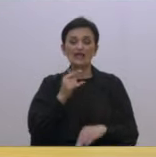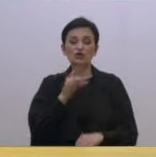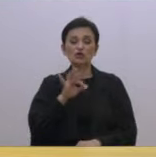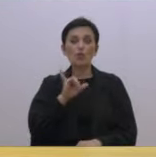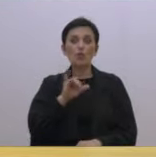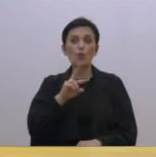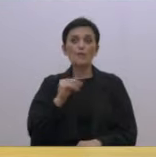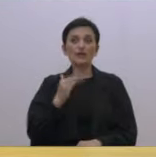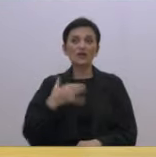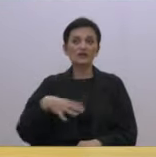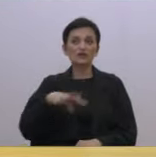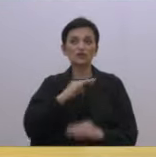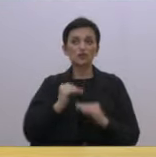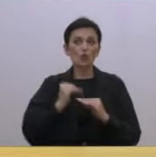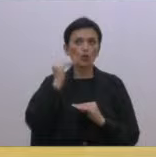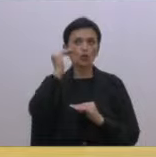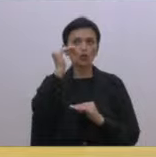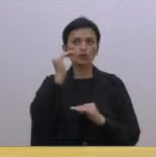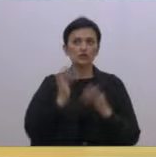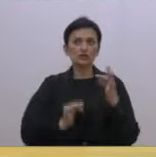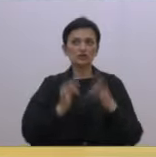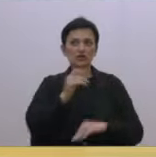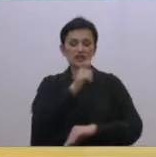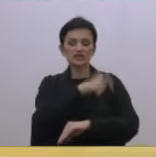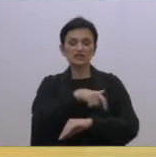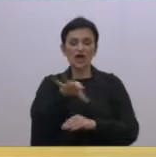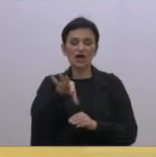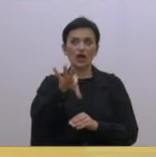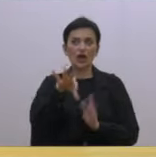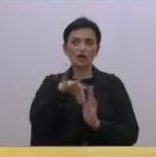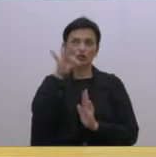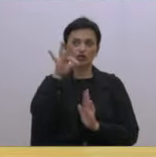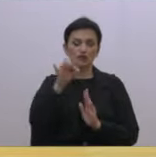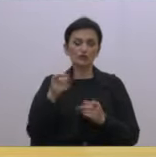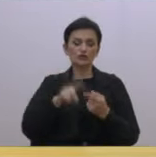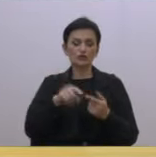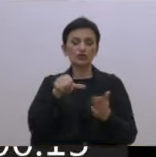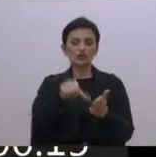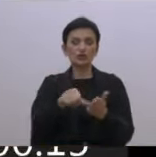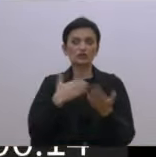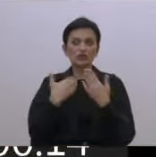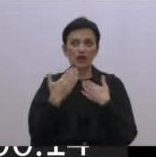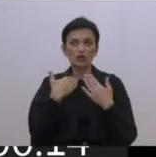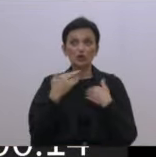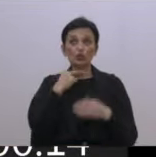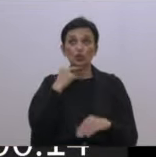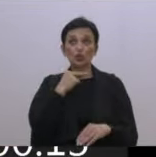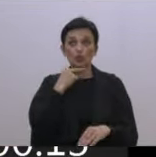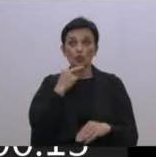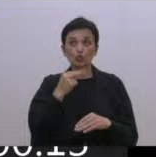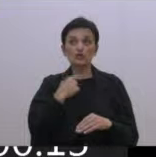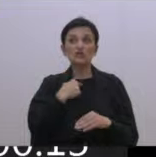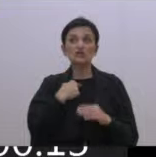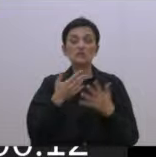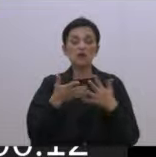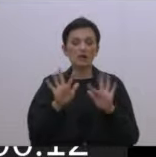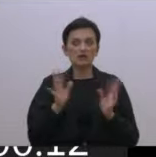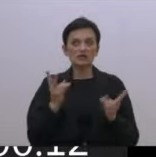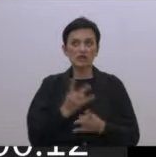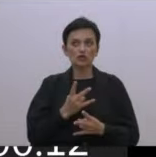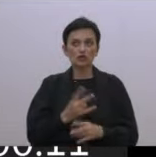უბილავა საქართველოს უზენაესი სასამართლოს წევრად არჩევის შესახებ. გთხოვთ ჩართოთ კენჭისყრის რეჟიმი. ყურადღება, მაღალი კვორუმი არის